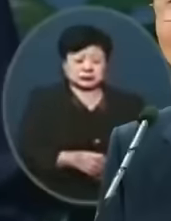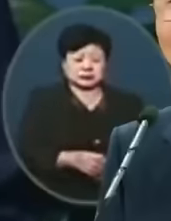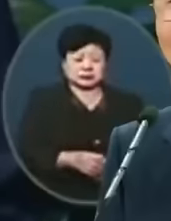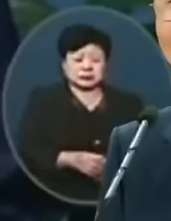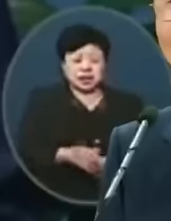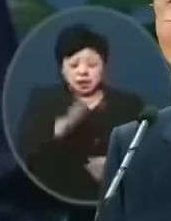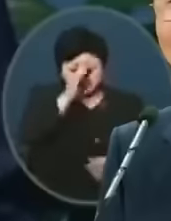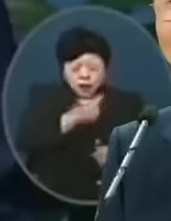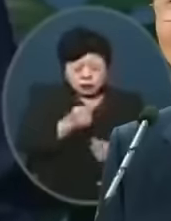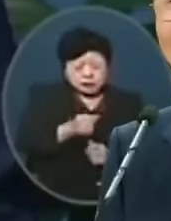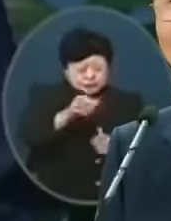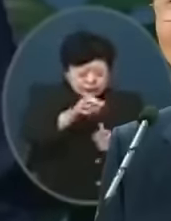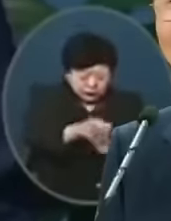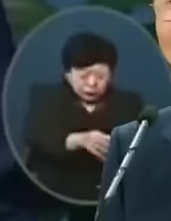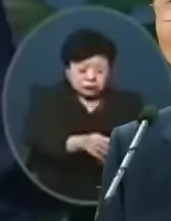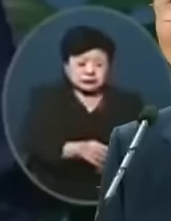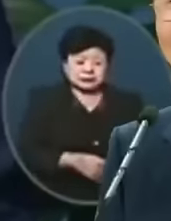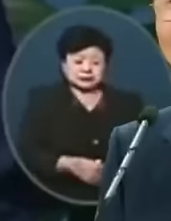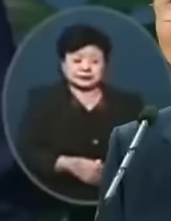질병의 짐도 맡기고